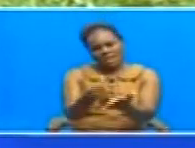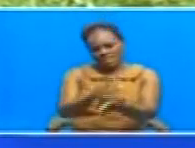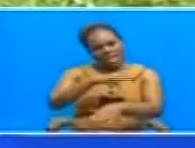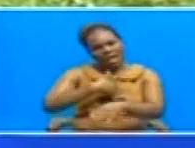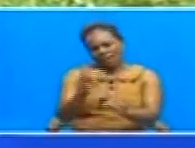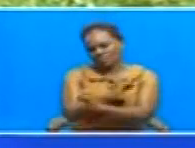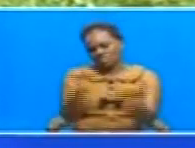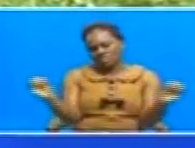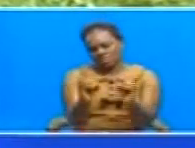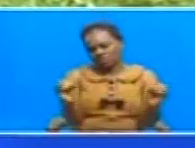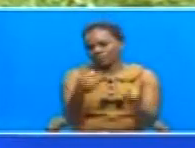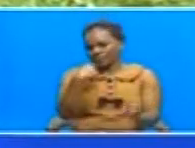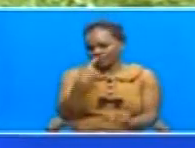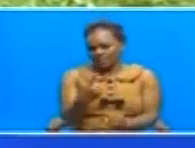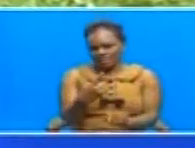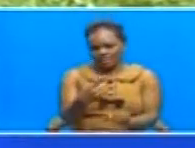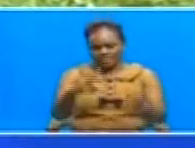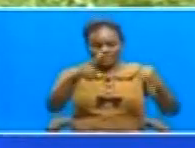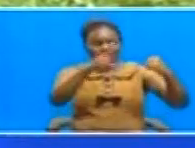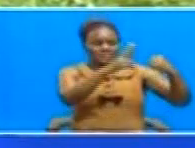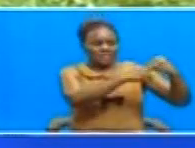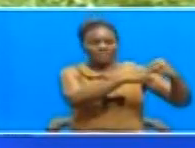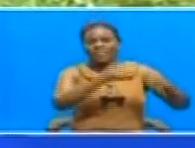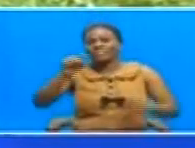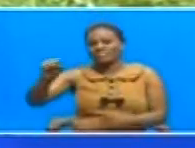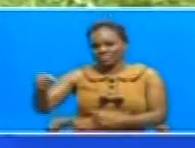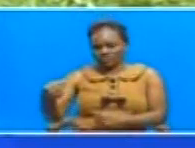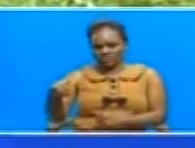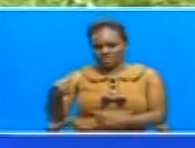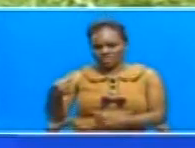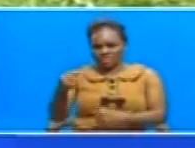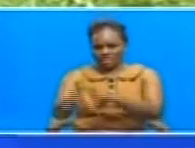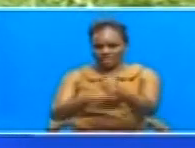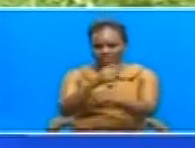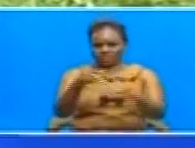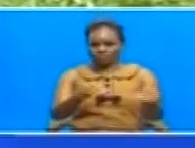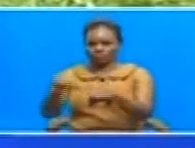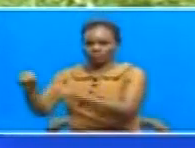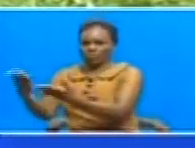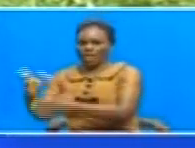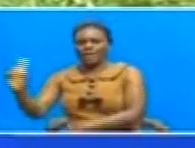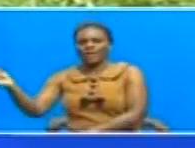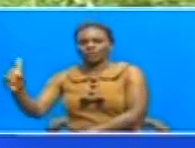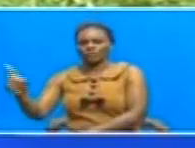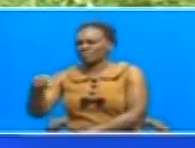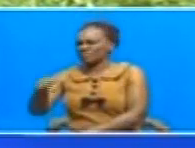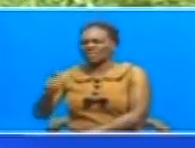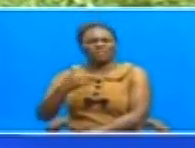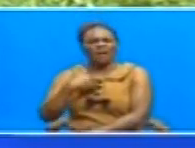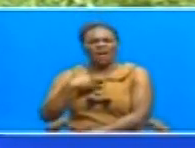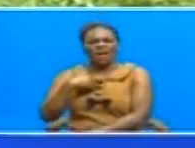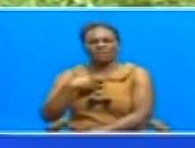saizi. Alisema ni 7K tupige picha ndio tena tupewe referral kwenda Nairobi, kwa zao hawana